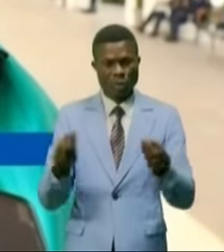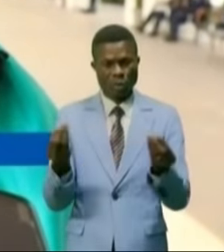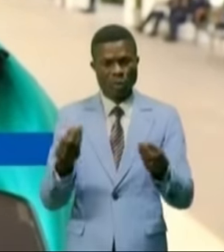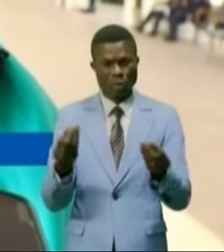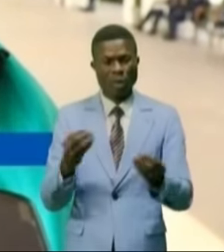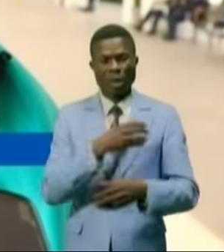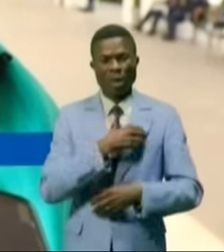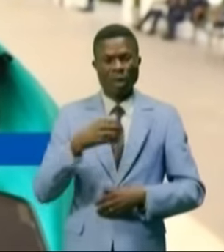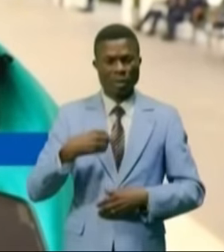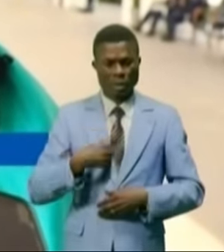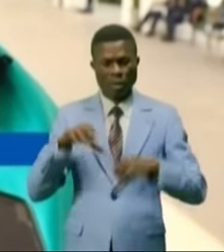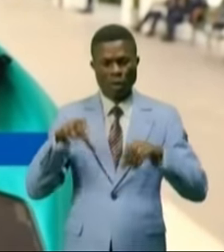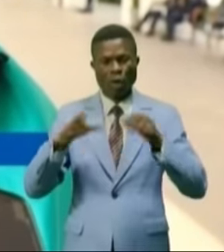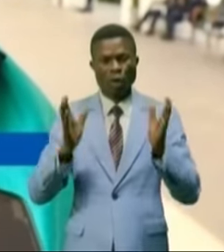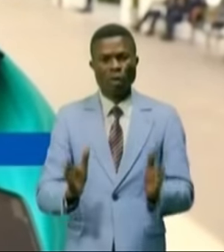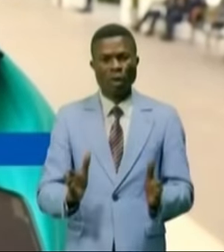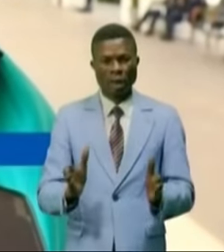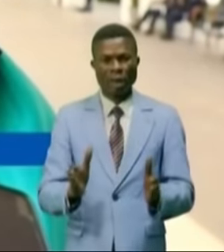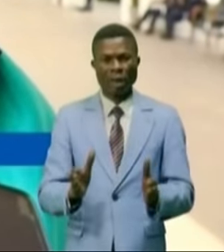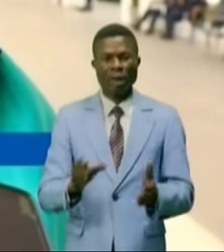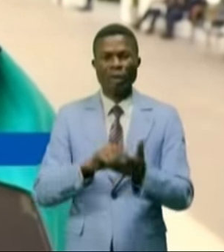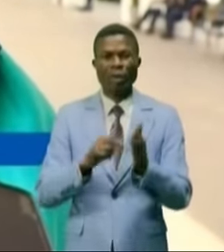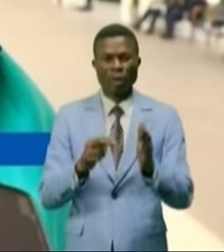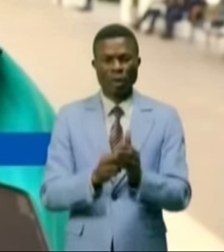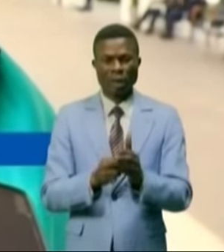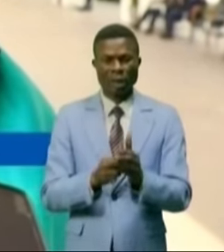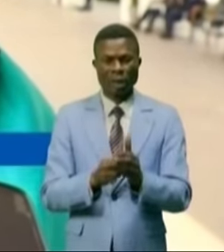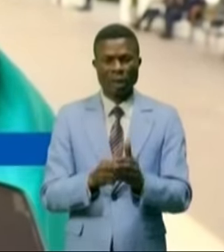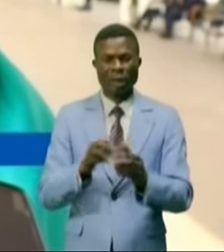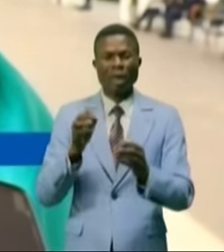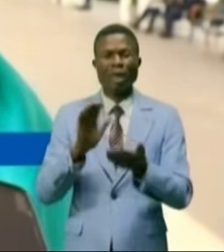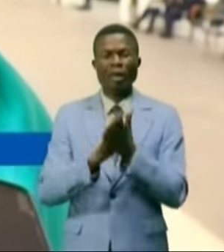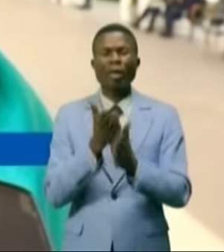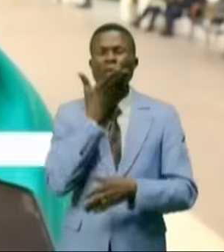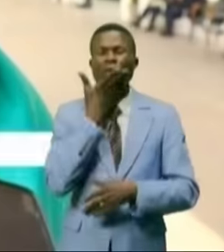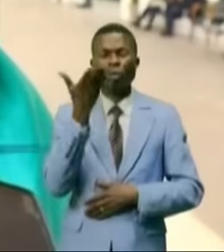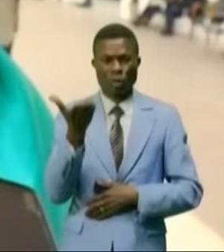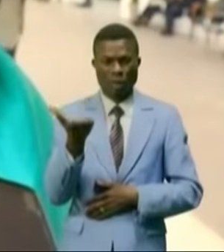la femme congolaise qui a déjà atteint la maturité